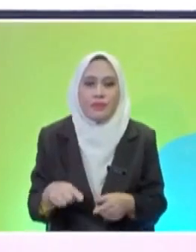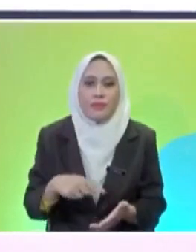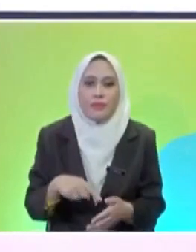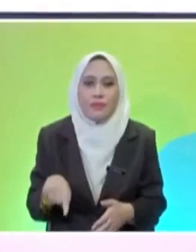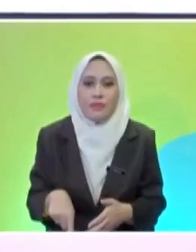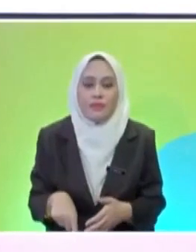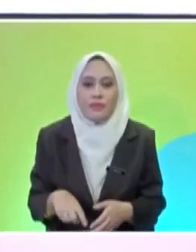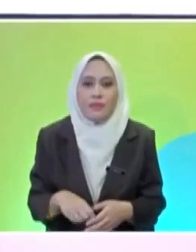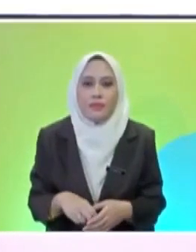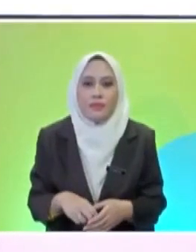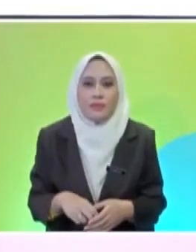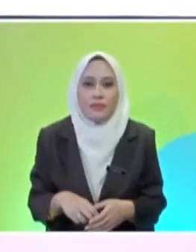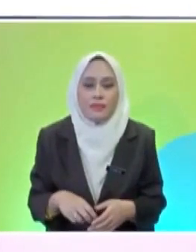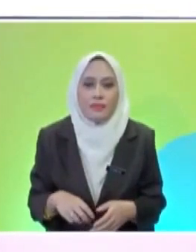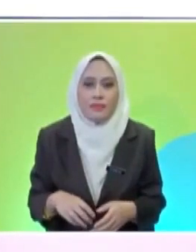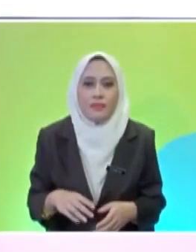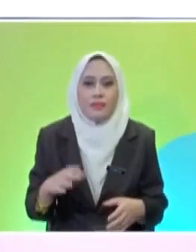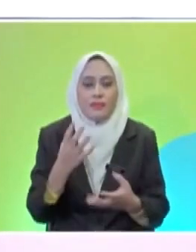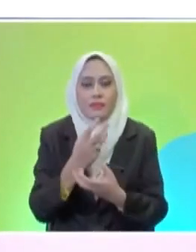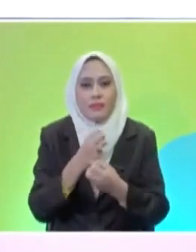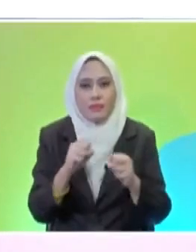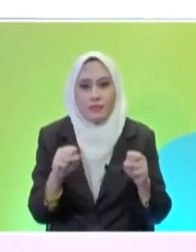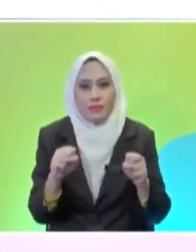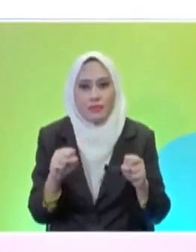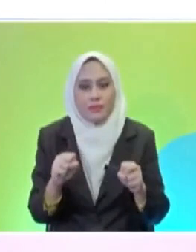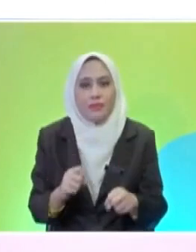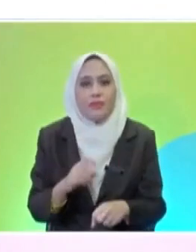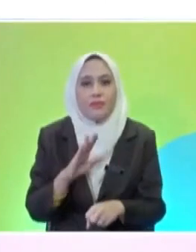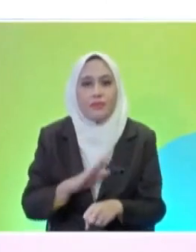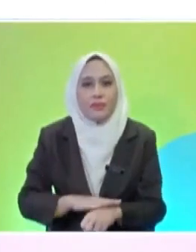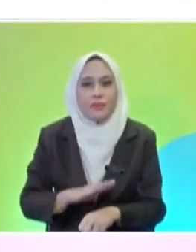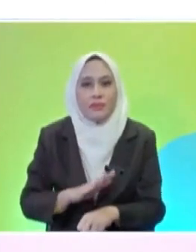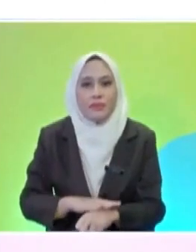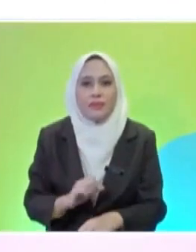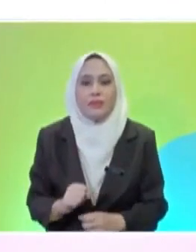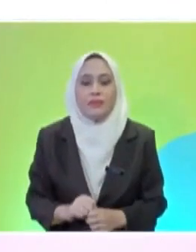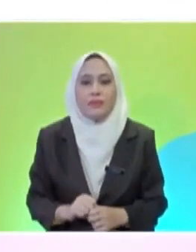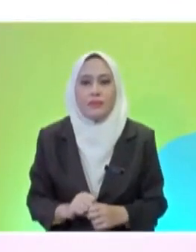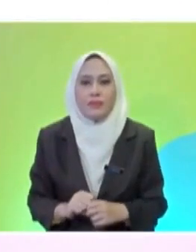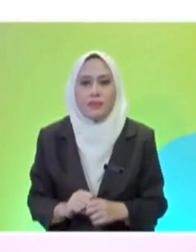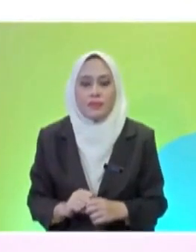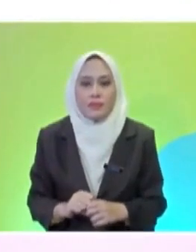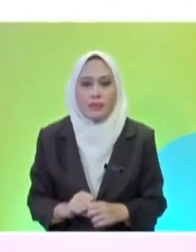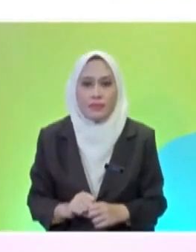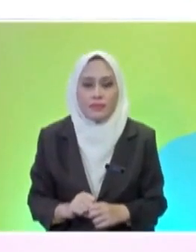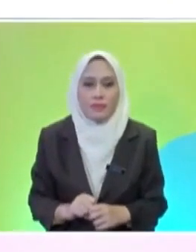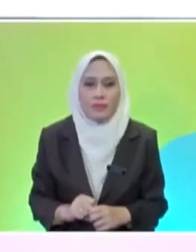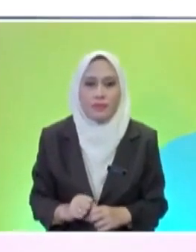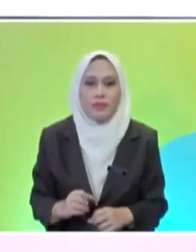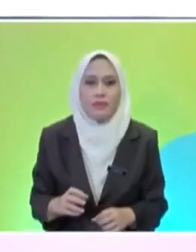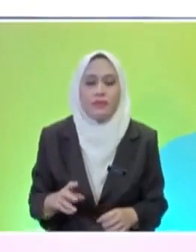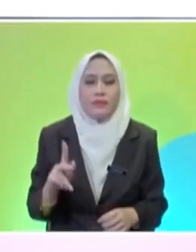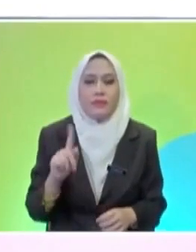Dan satu tangan lagi kita akan bersedia untuk kita ketuk. Ketuk kat mana? Ketuk kat tangan belakang ni. Tangan dekat